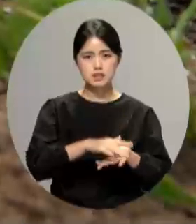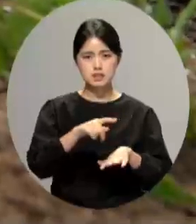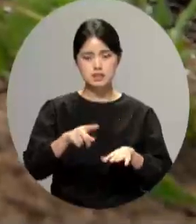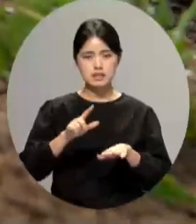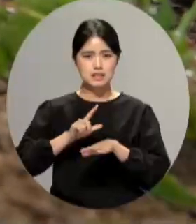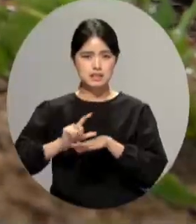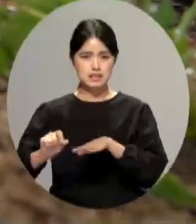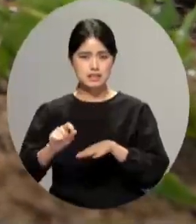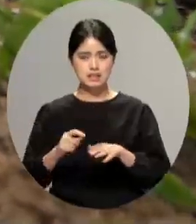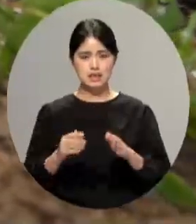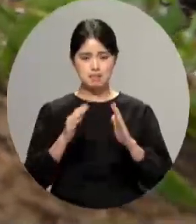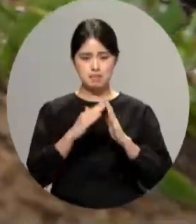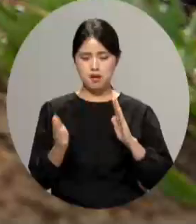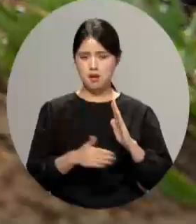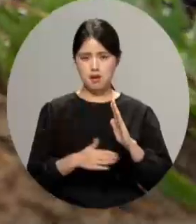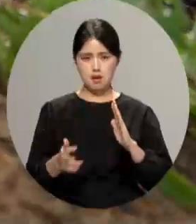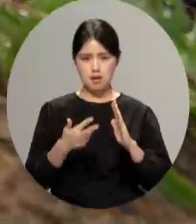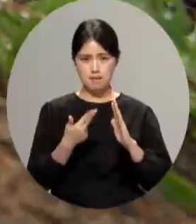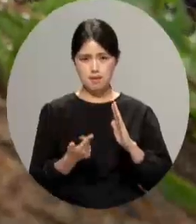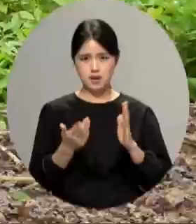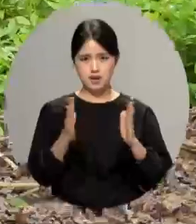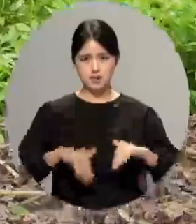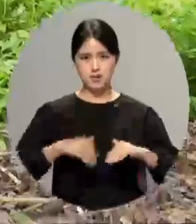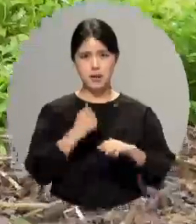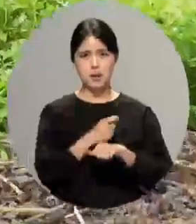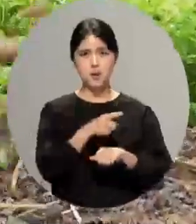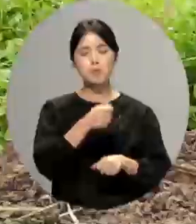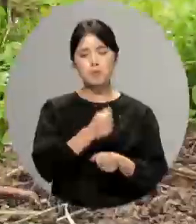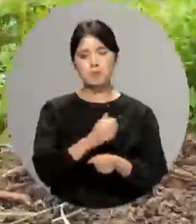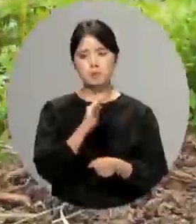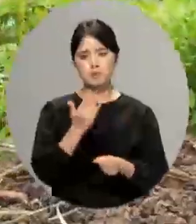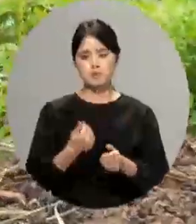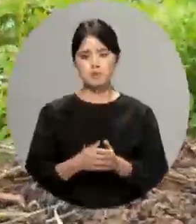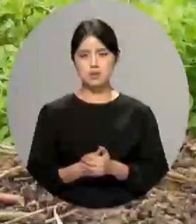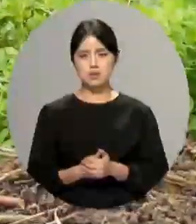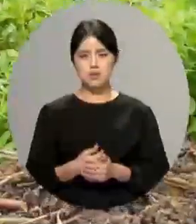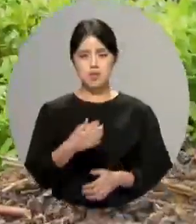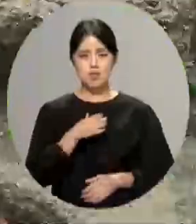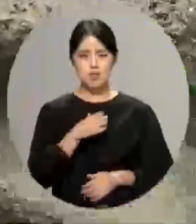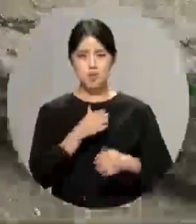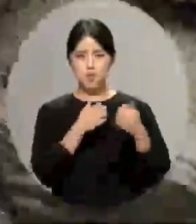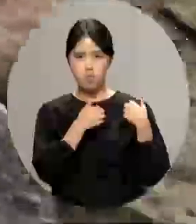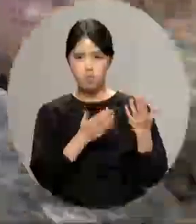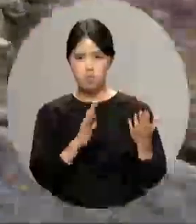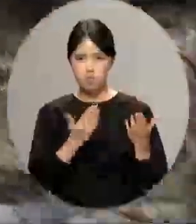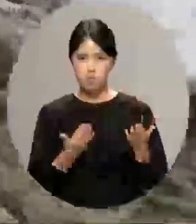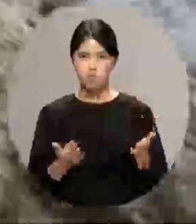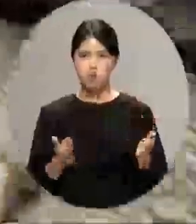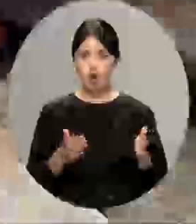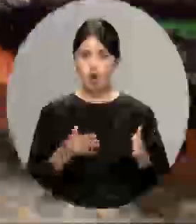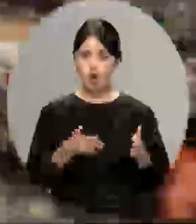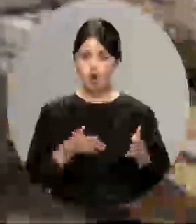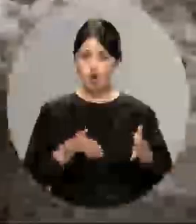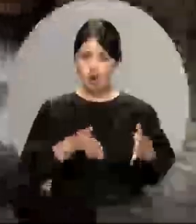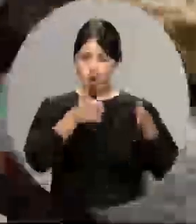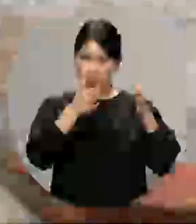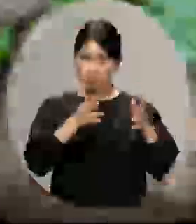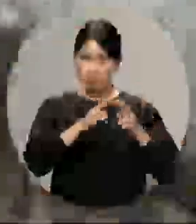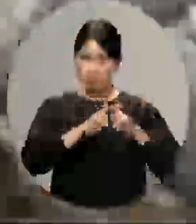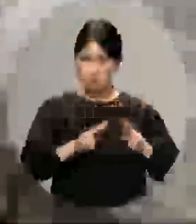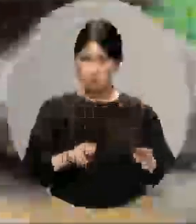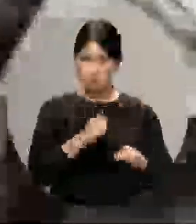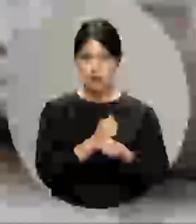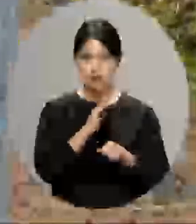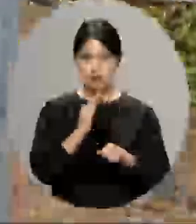지자체가 빈집을 철거하고 조성한 공간입니다. 위태위태하게 방치되던 건물이 사라진 대신 주민들이